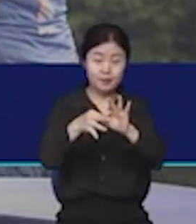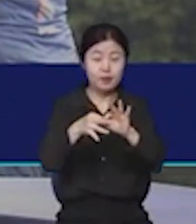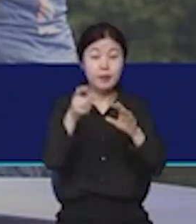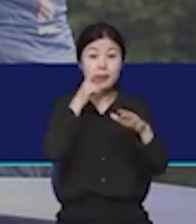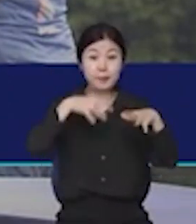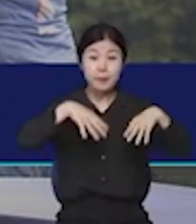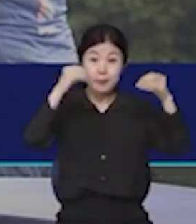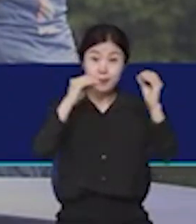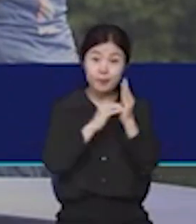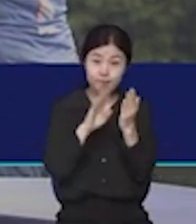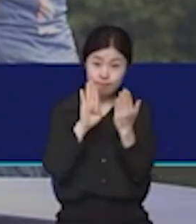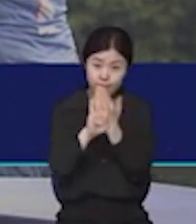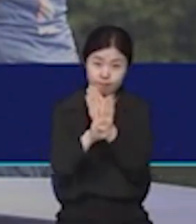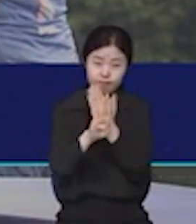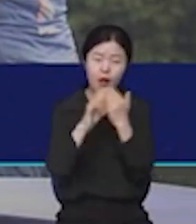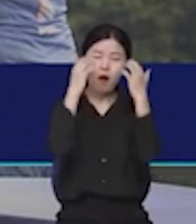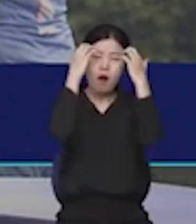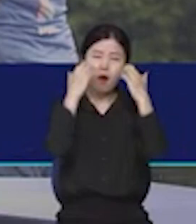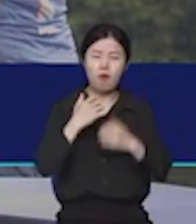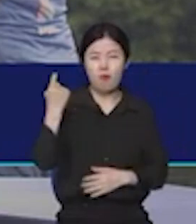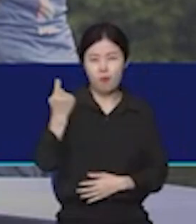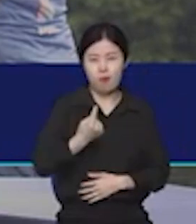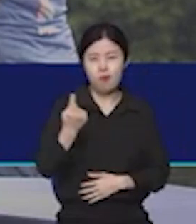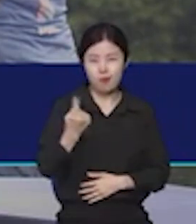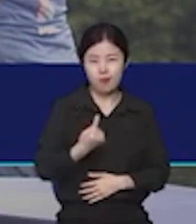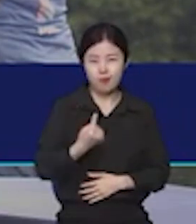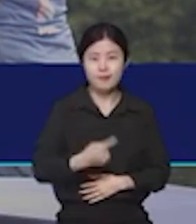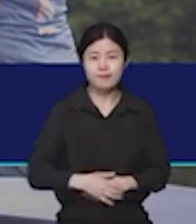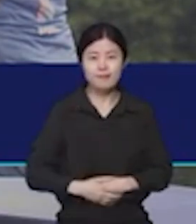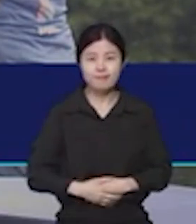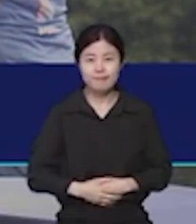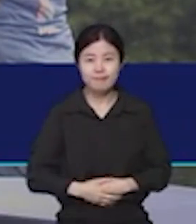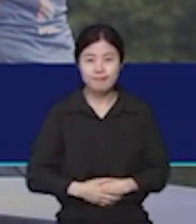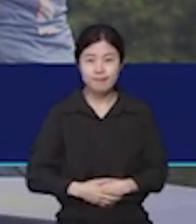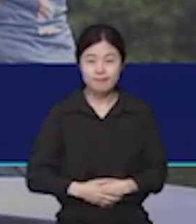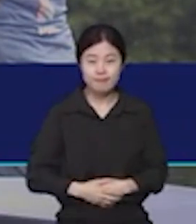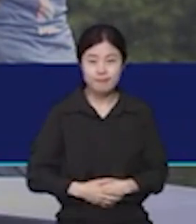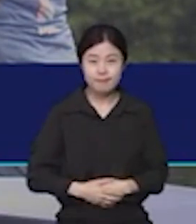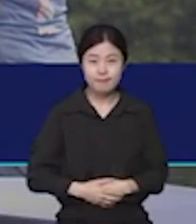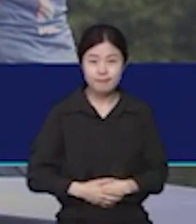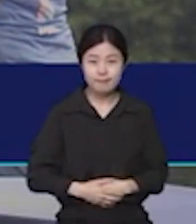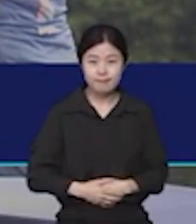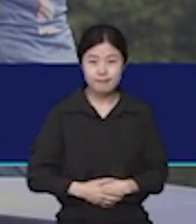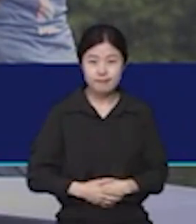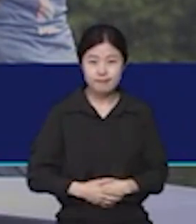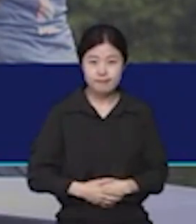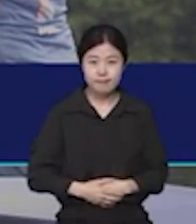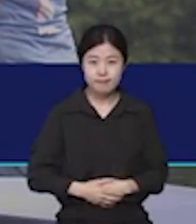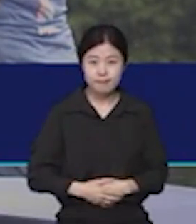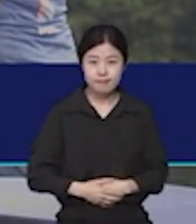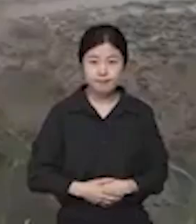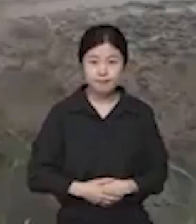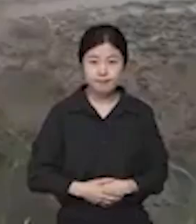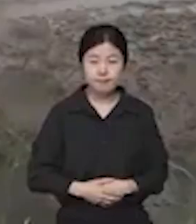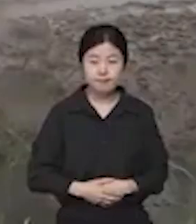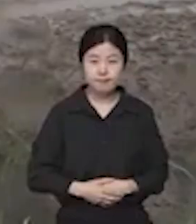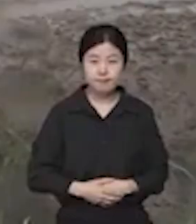비가 그치면 한풀 꺾였던 무더위가 다시 시작될 것으로 보입니다. 조윤정 기자입니다.